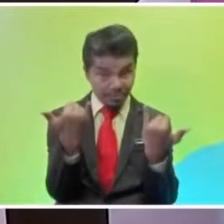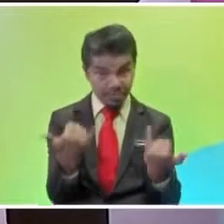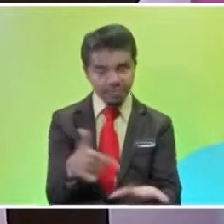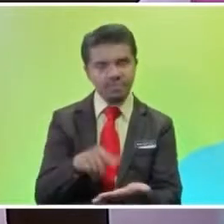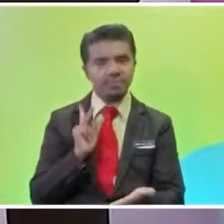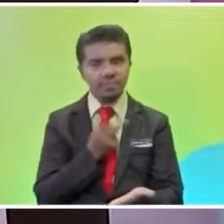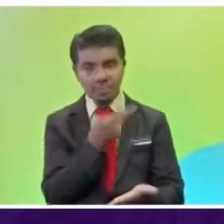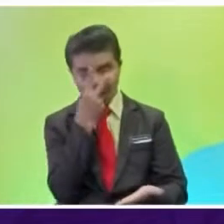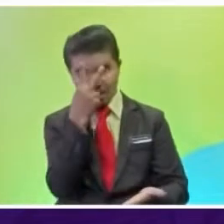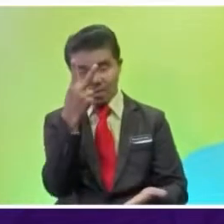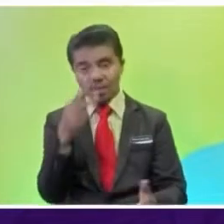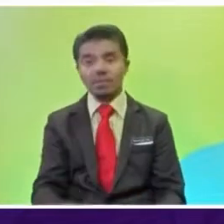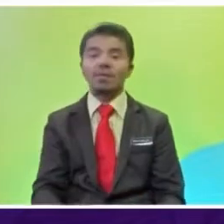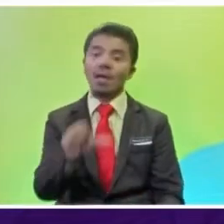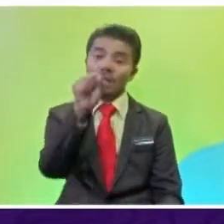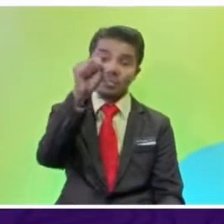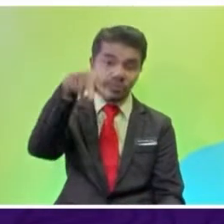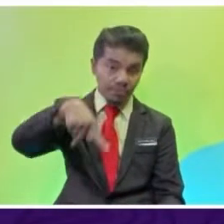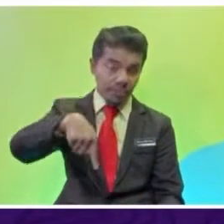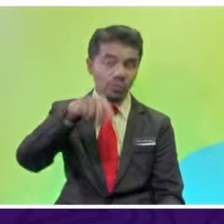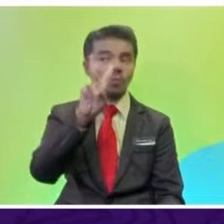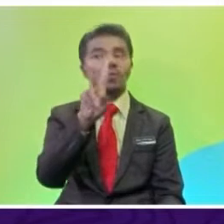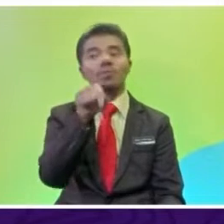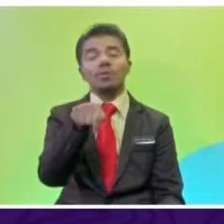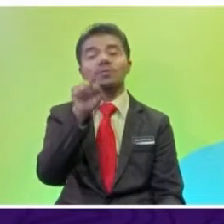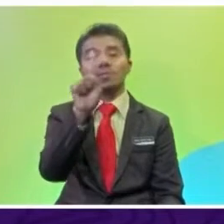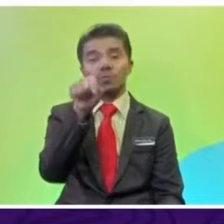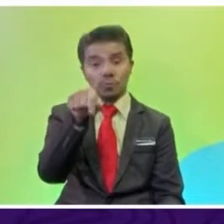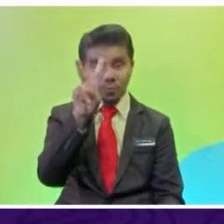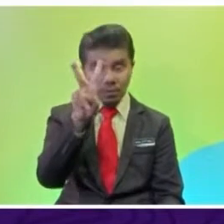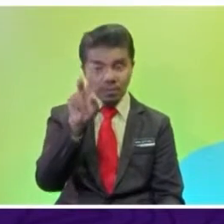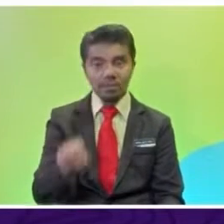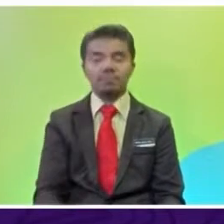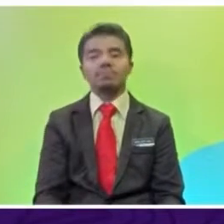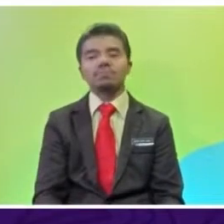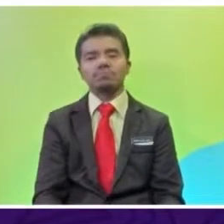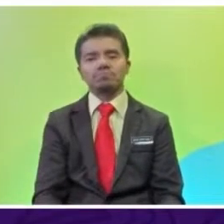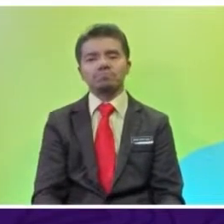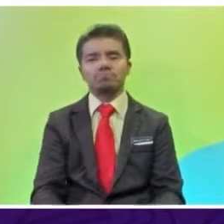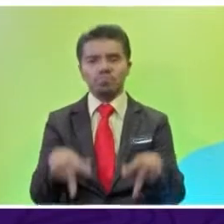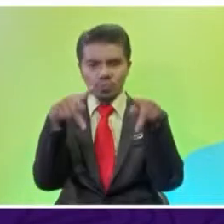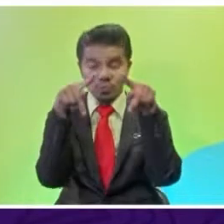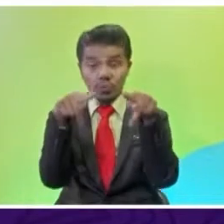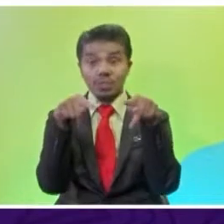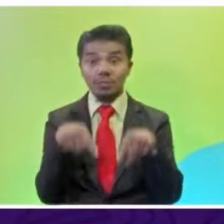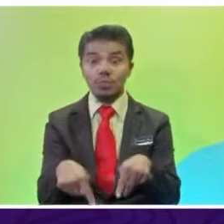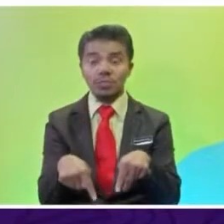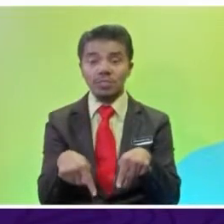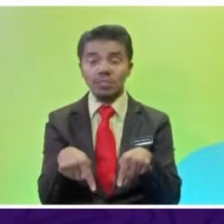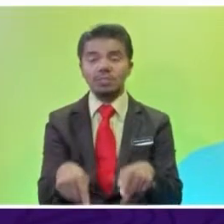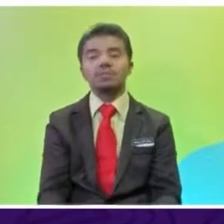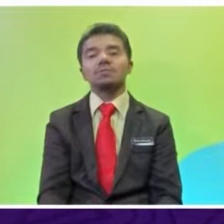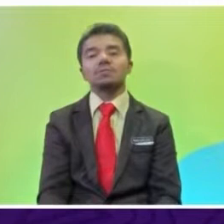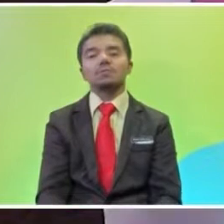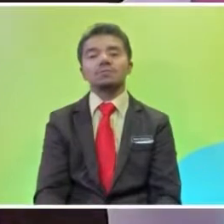2 populer satu puluhan dua membincangkan Puncak penyalahgunaan dana tadi setelah kita tahu bahayanya dada